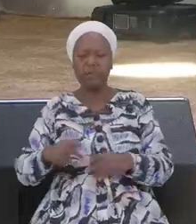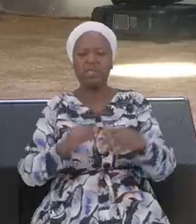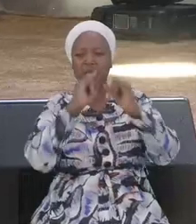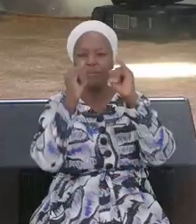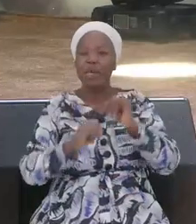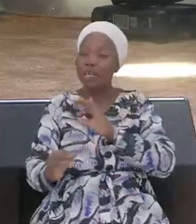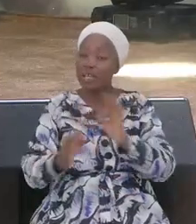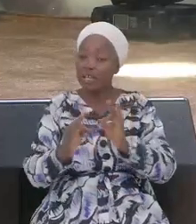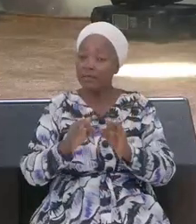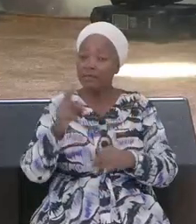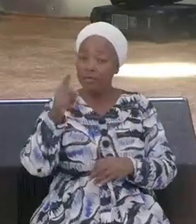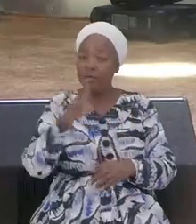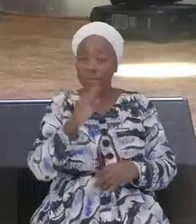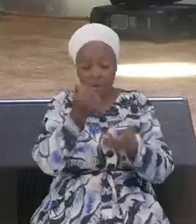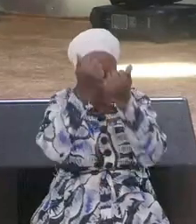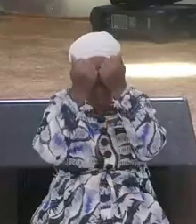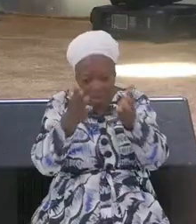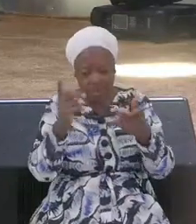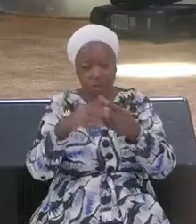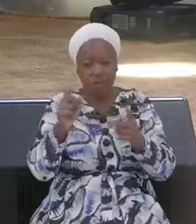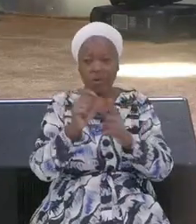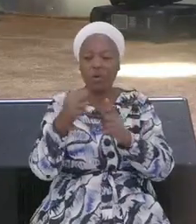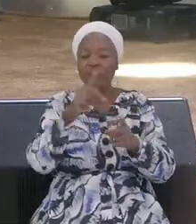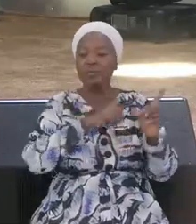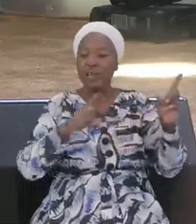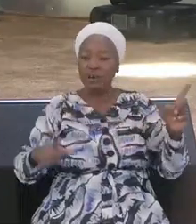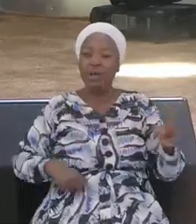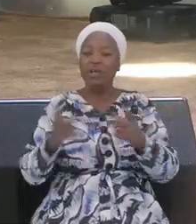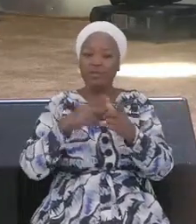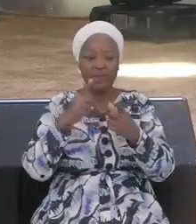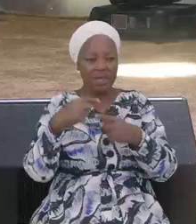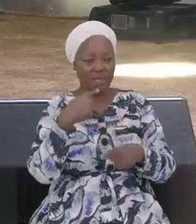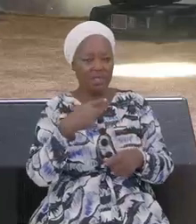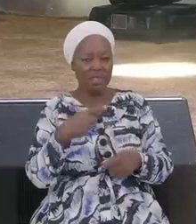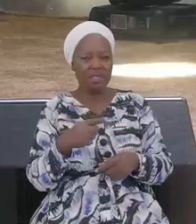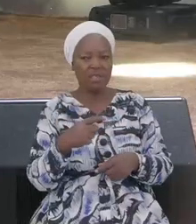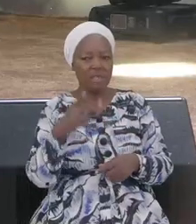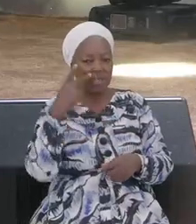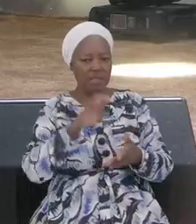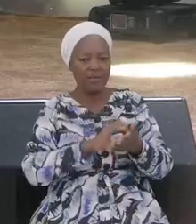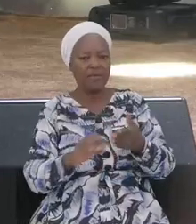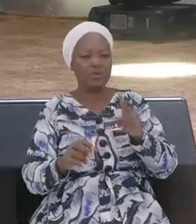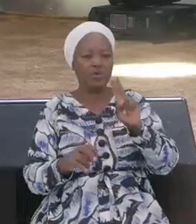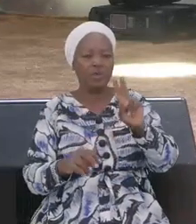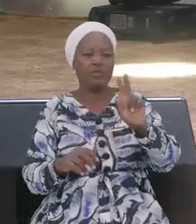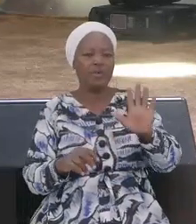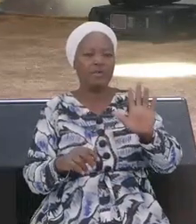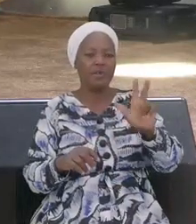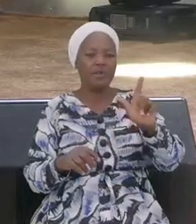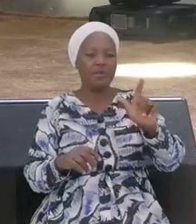Mais si vous êtes obéissant à la parole du Seigneur, alors il dit, voyez le verset 25, dans le verset